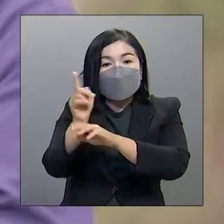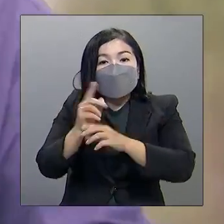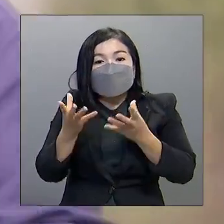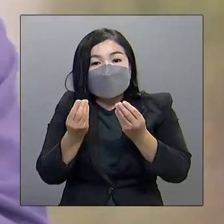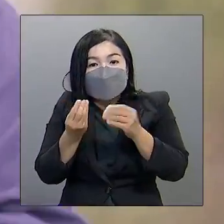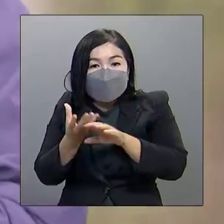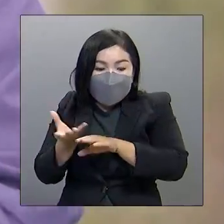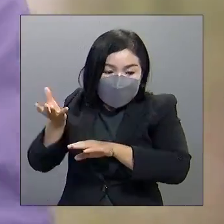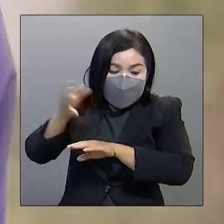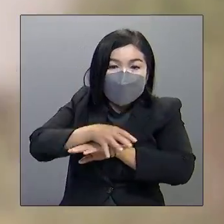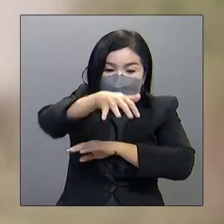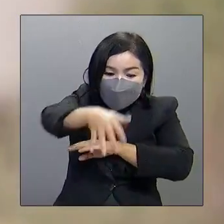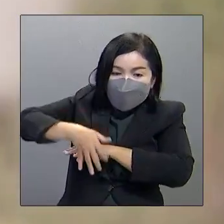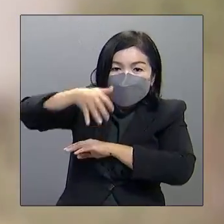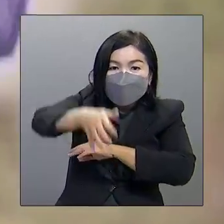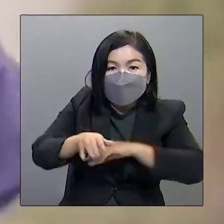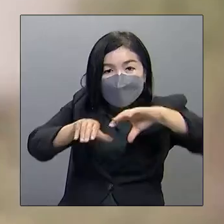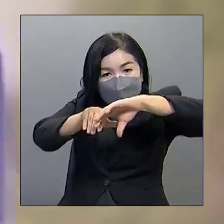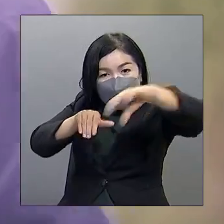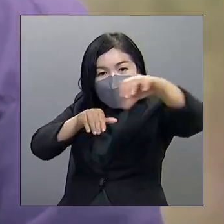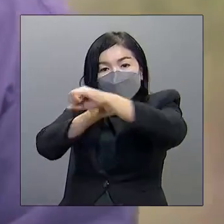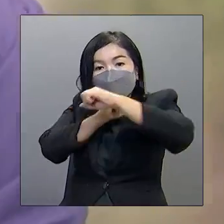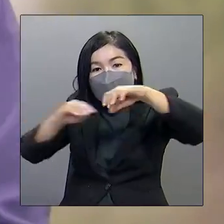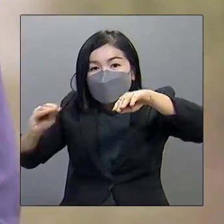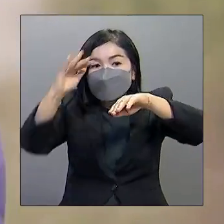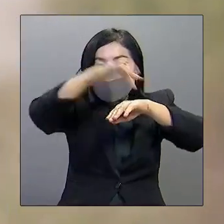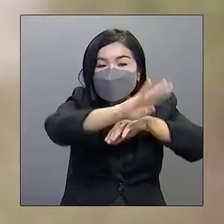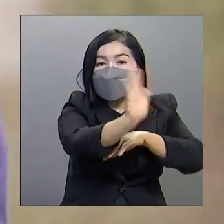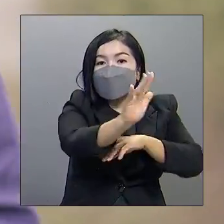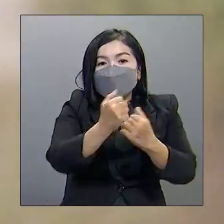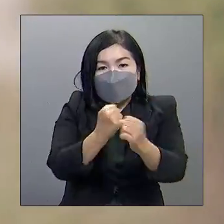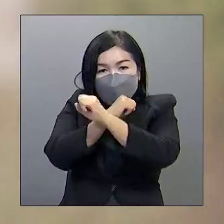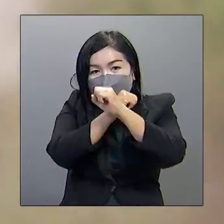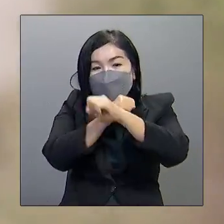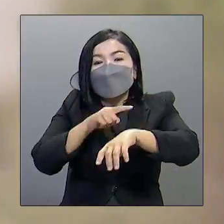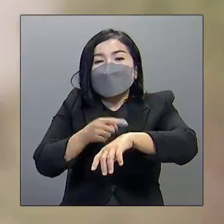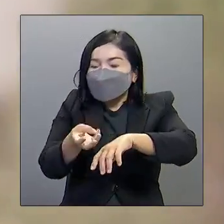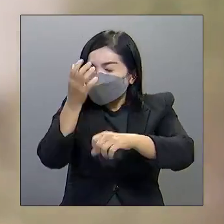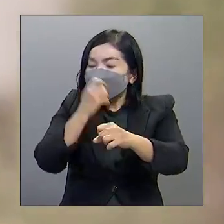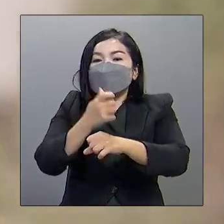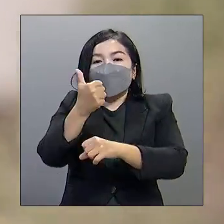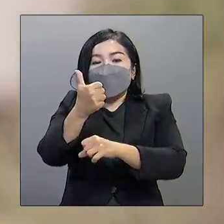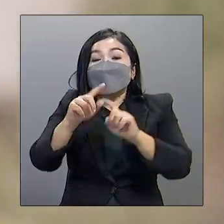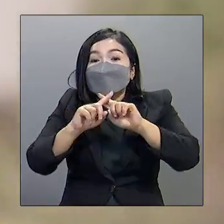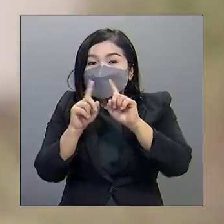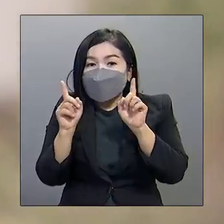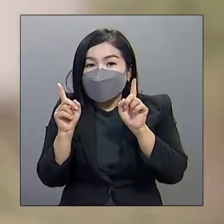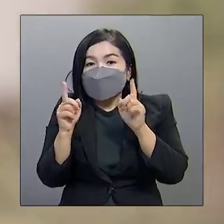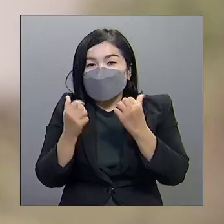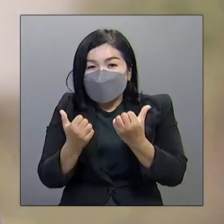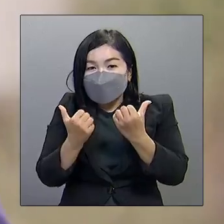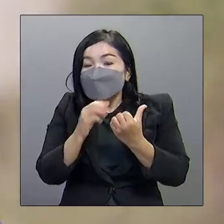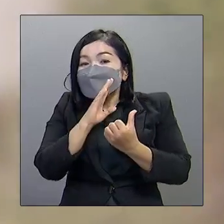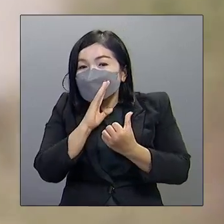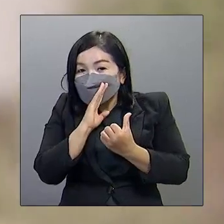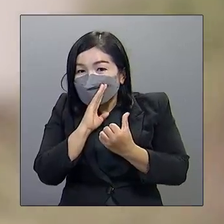เนี่ยนะครับโกยเป็นคันดินขึ้นมาป้องไว้ก่อนนะครับมันใช้เวลาไม่นานนะครับดังนั้นเนี่ยถ้าเกิดเ